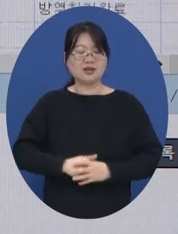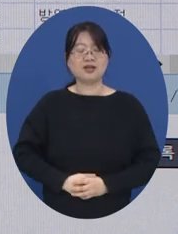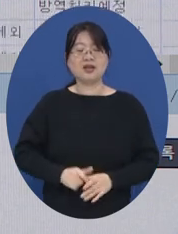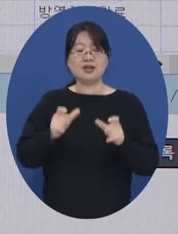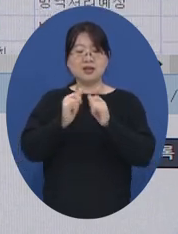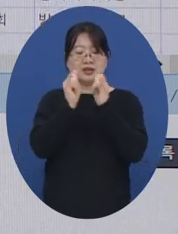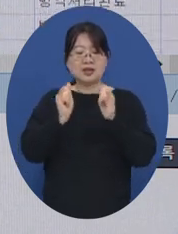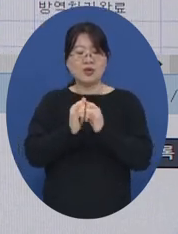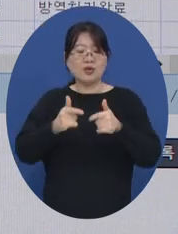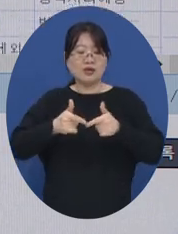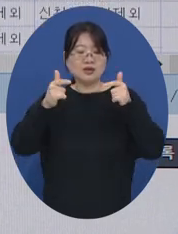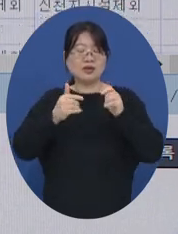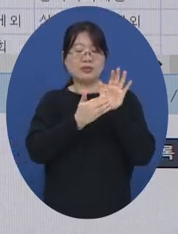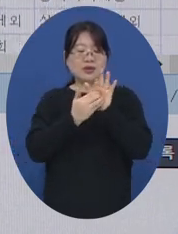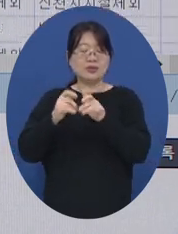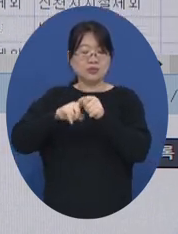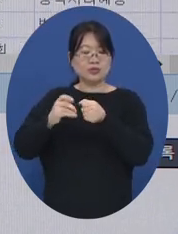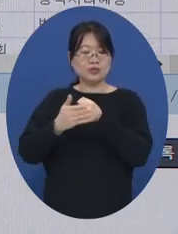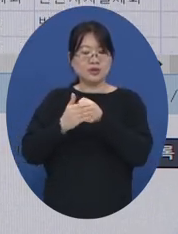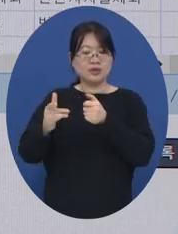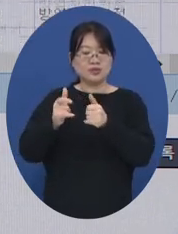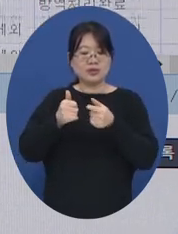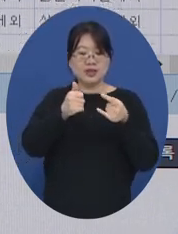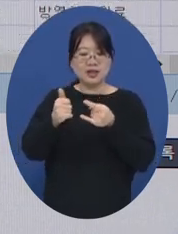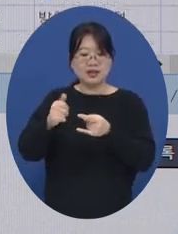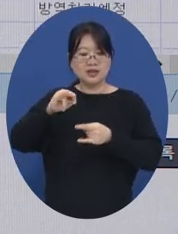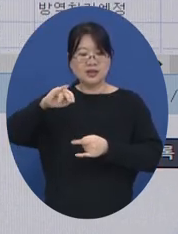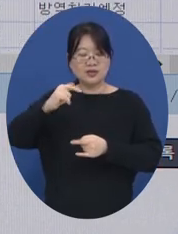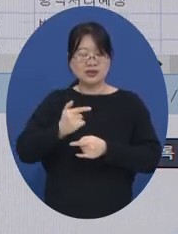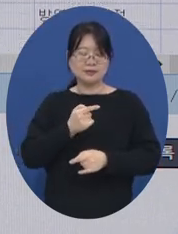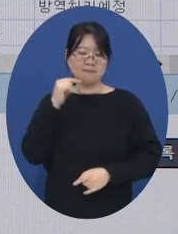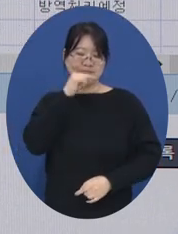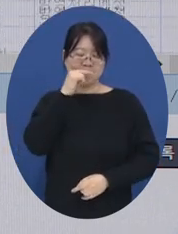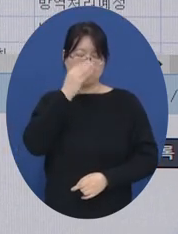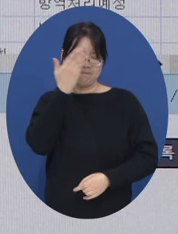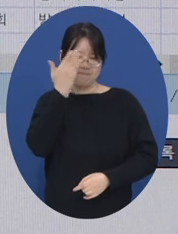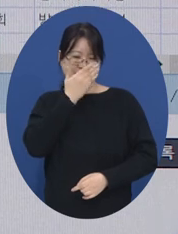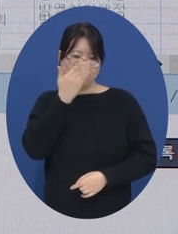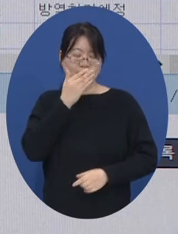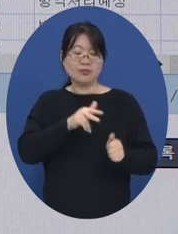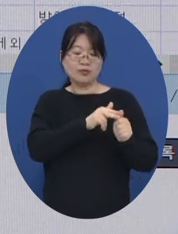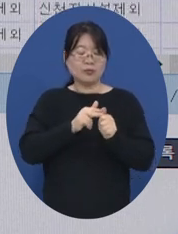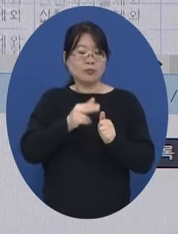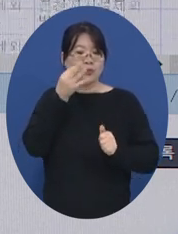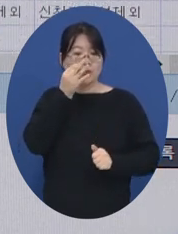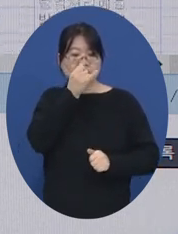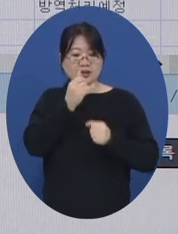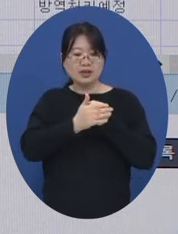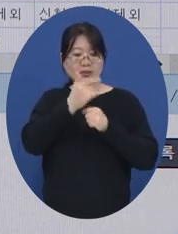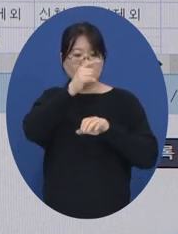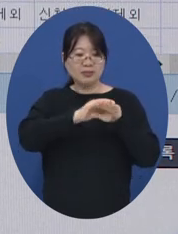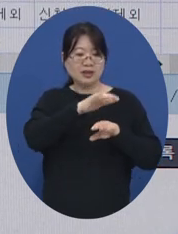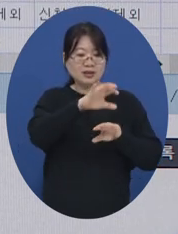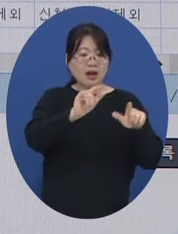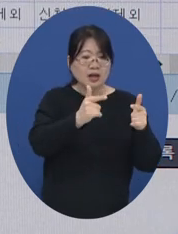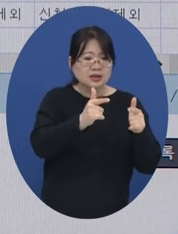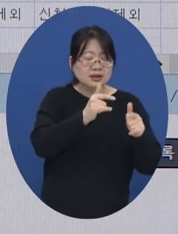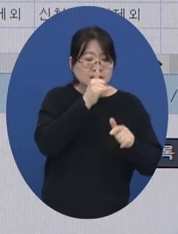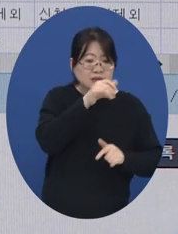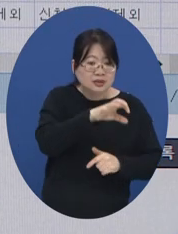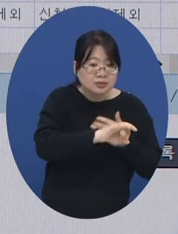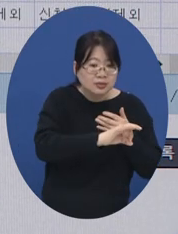지역사회 확산에 막기 위해 도민에게 신천지관련 방역 정보를 공개하게 됐다 며 신천지 예배당이 아닌 곳이 있다면